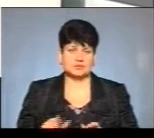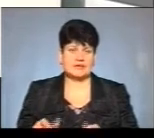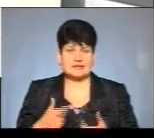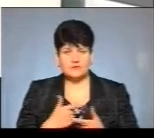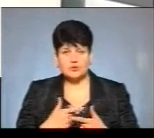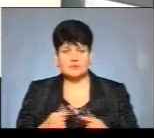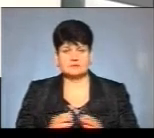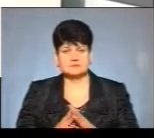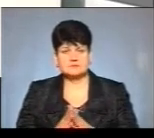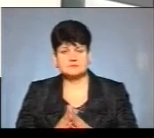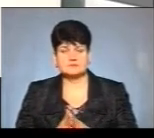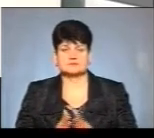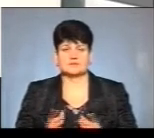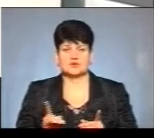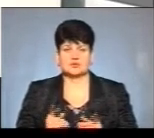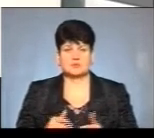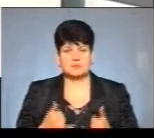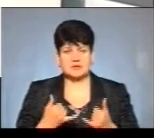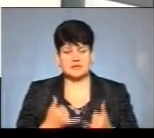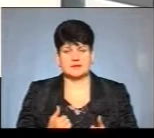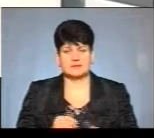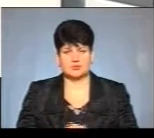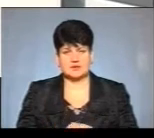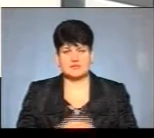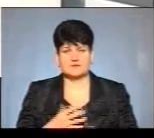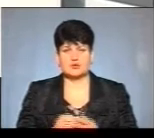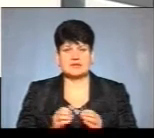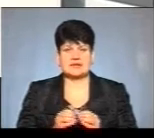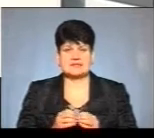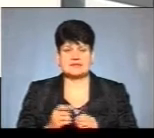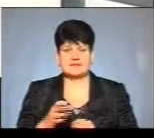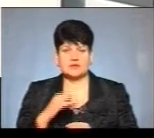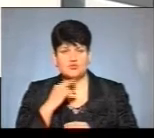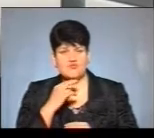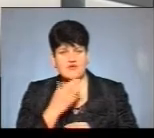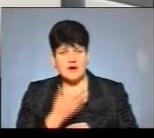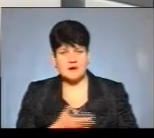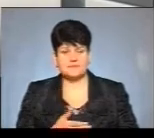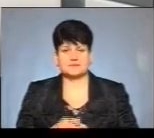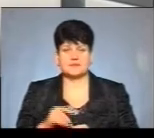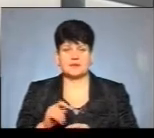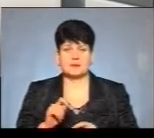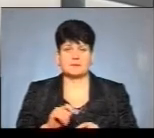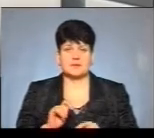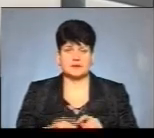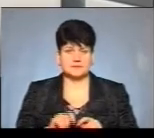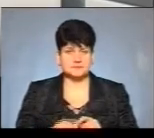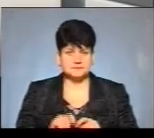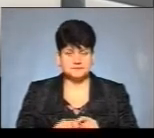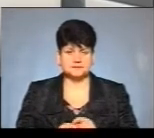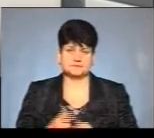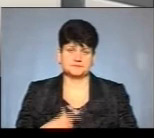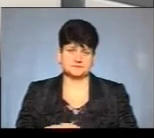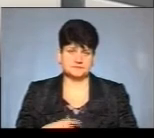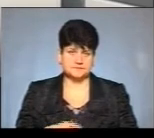з закликом, що приділіть, будь ласка, своїх 10 хвилин уваги, пройдіть тестування, це